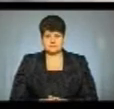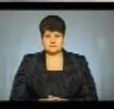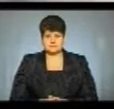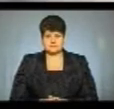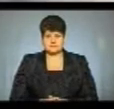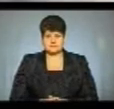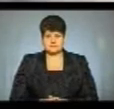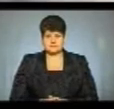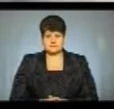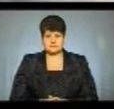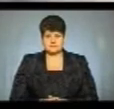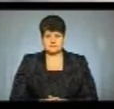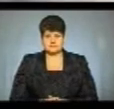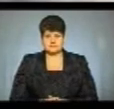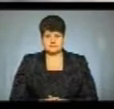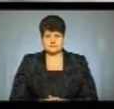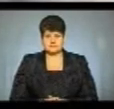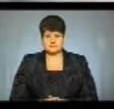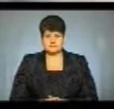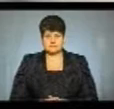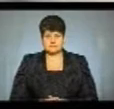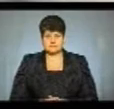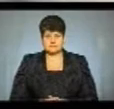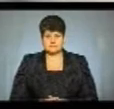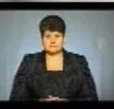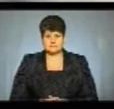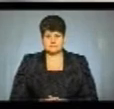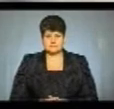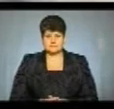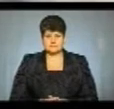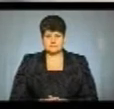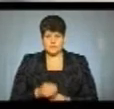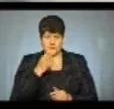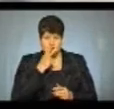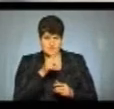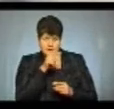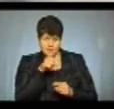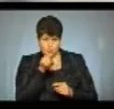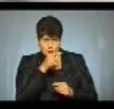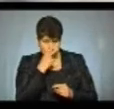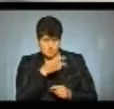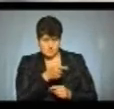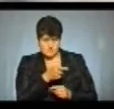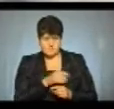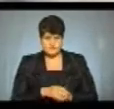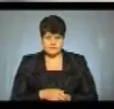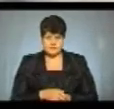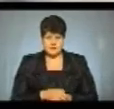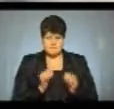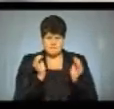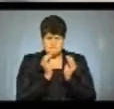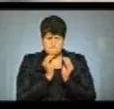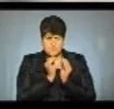Бачиш коло таке всередині, малесеньке коло? Бачиш? Отут таке всередині є коло. Уважно слухайте. Малюсіньке